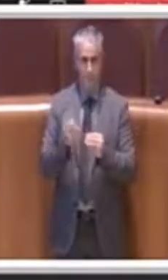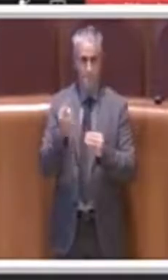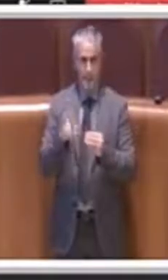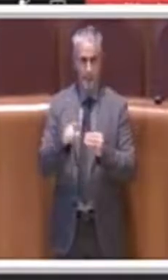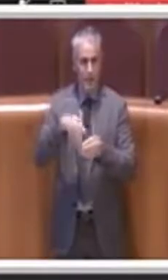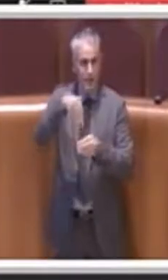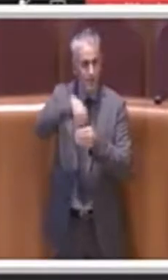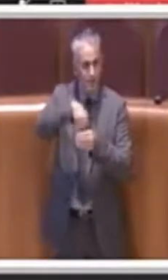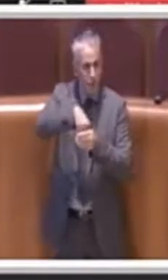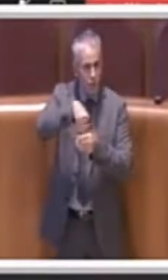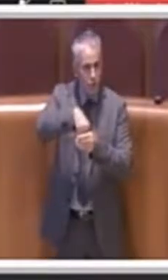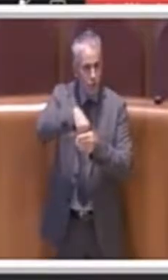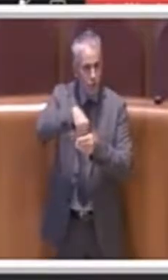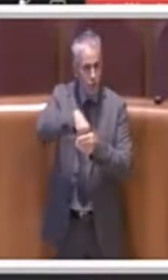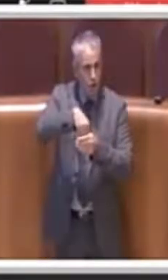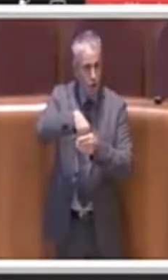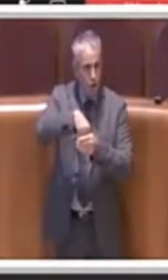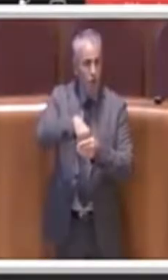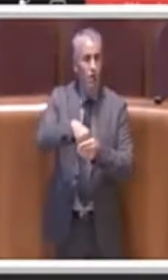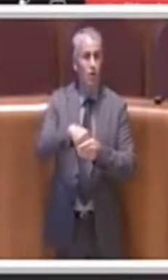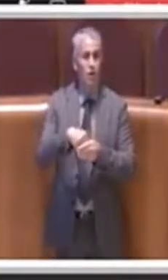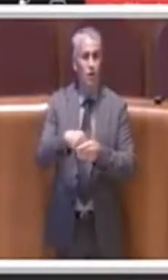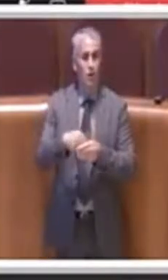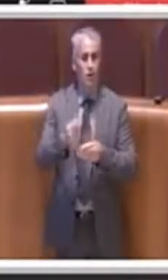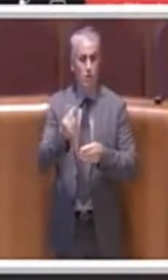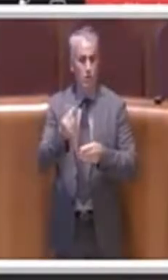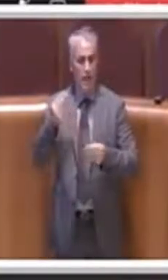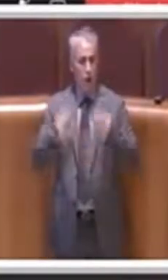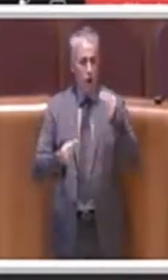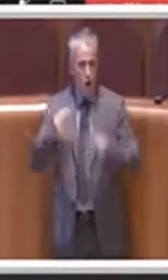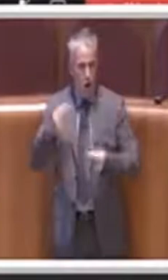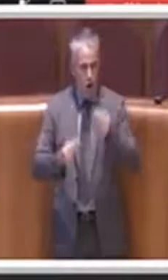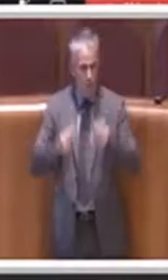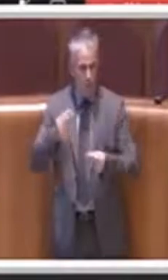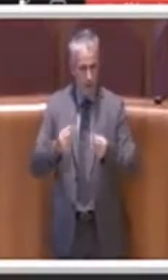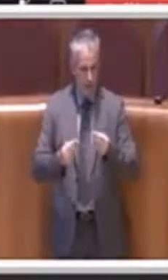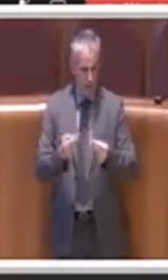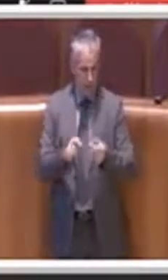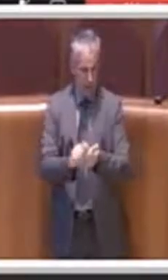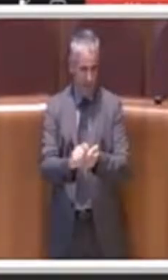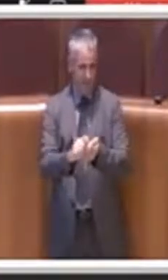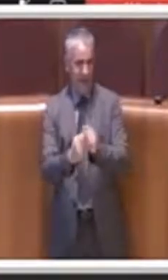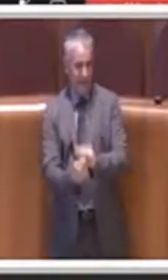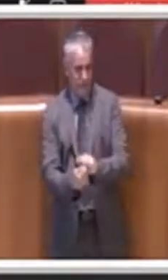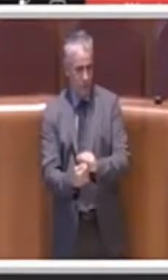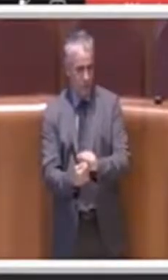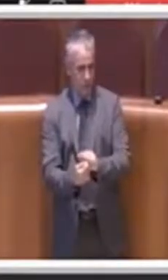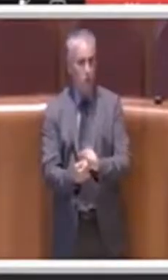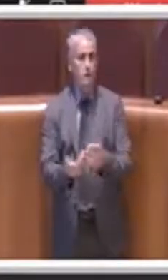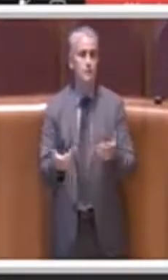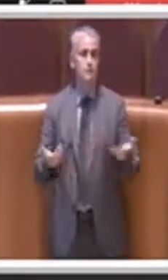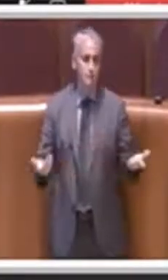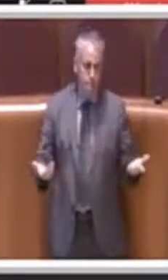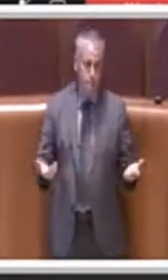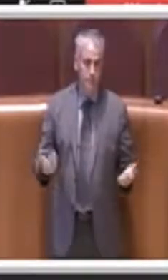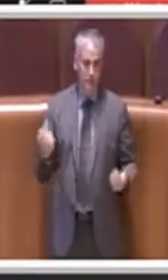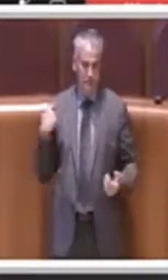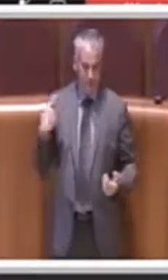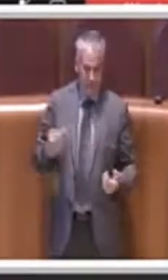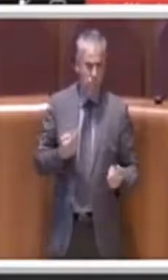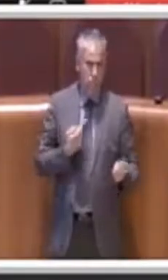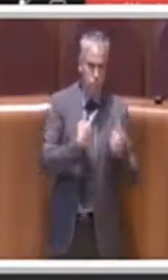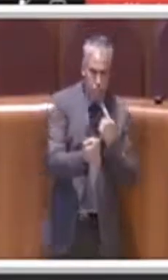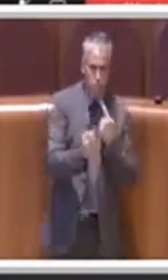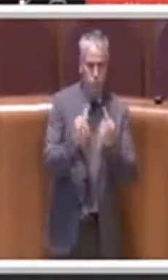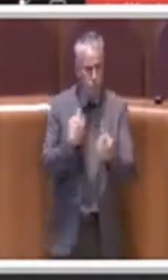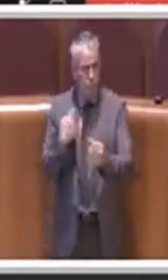all'interno da un punto di vista insomma economico di questa variazione sono state dette molte cose che dal mio